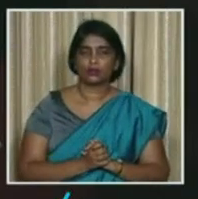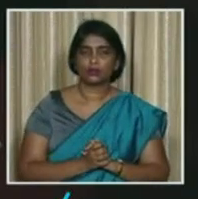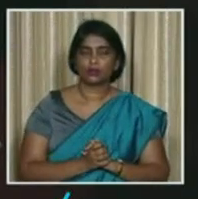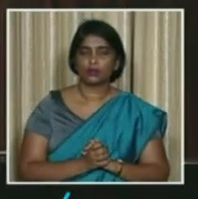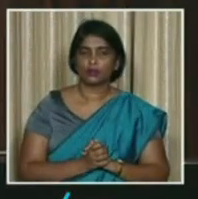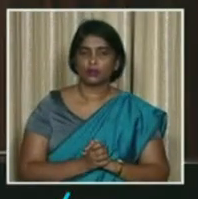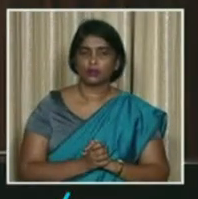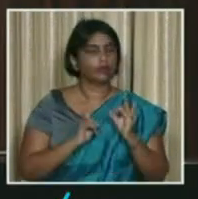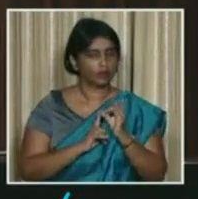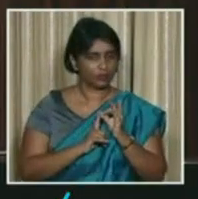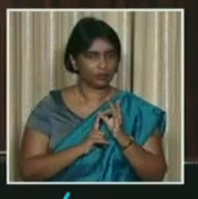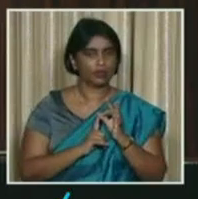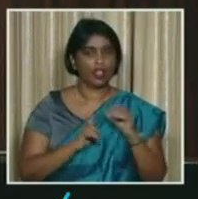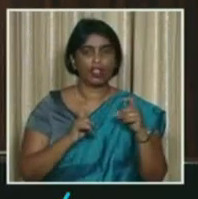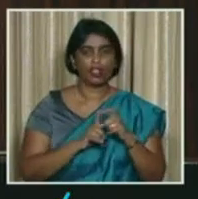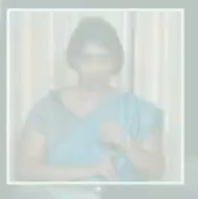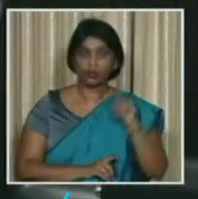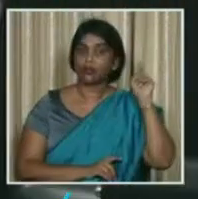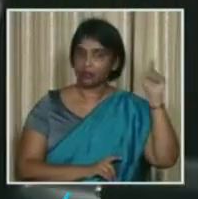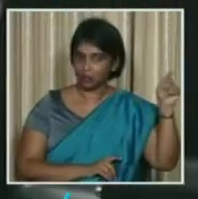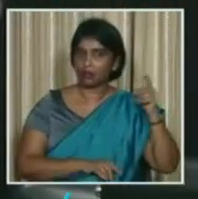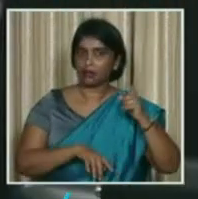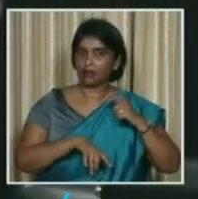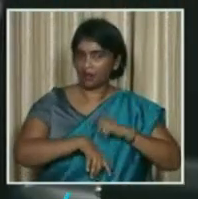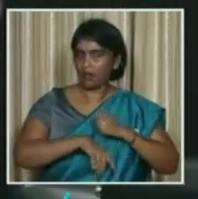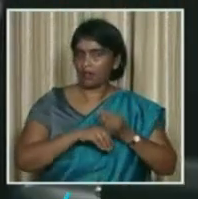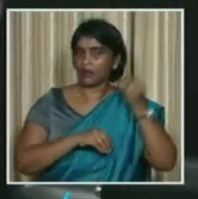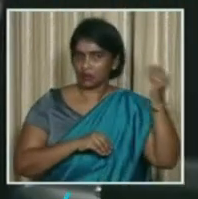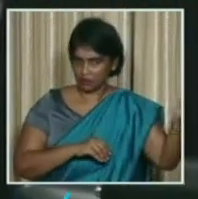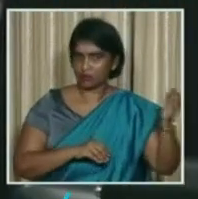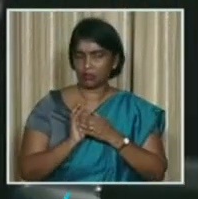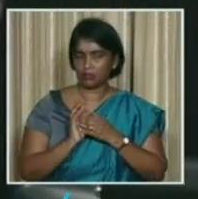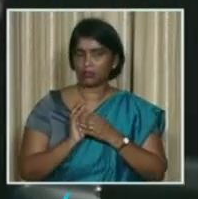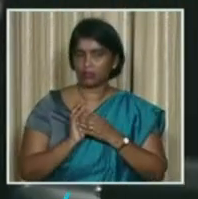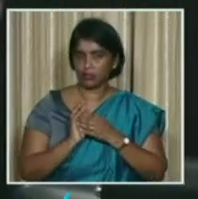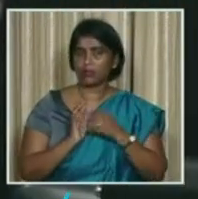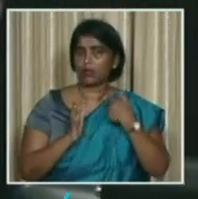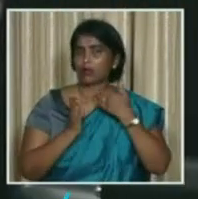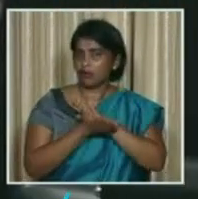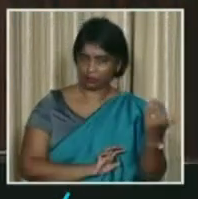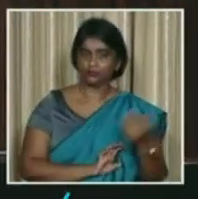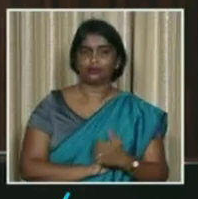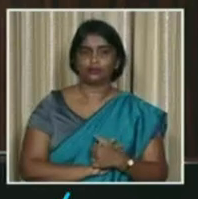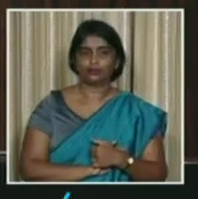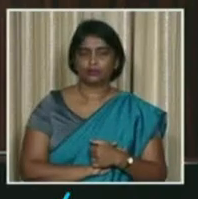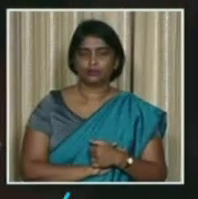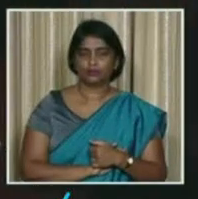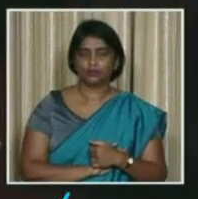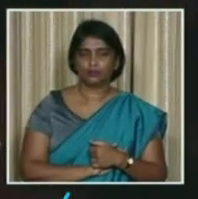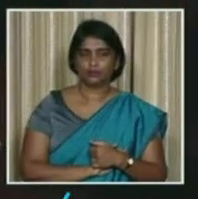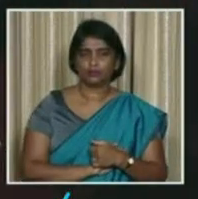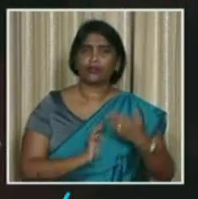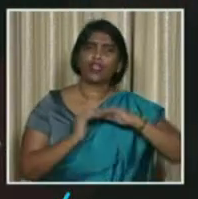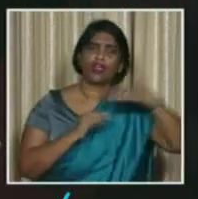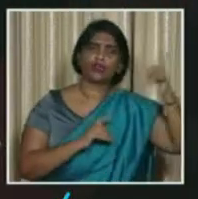රටක් විදියට වයින් බඩ දොළවත්ත මන්ත්‍රීතුමා නැතුමට සැලකියුතු කාලයක් දිය යුතු වෙනවා මේ සභාවේ. පැහැදිලි කිරීම කරන්න ඉඩ දෙන්න. මම එතුමාට කිව්වේ එළියට ගිහිලා